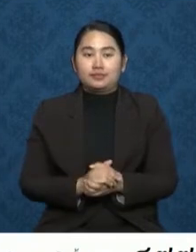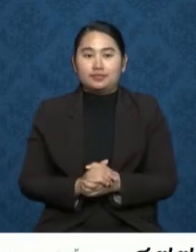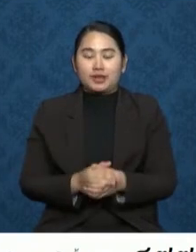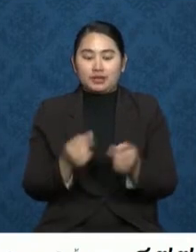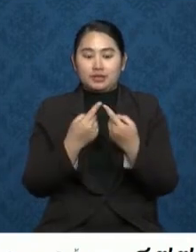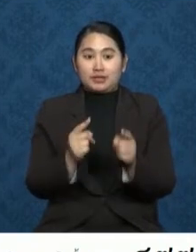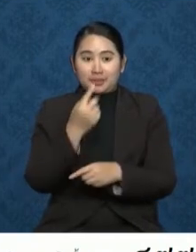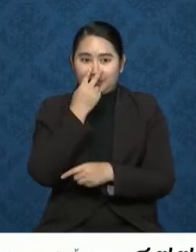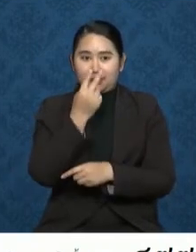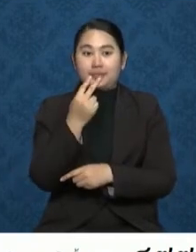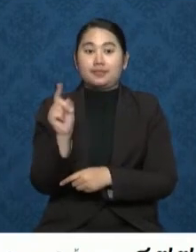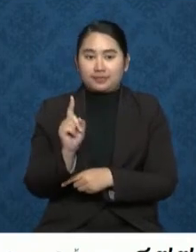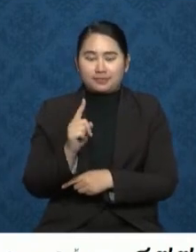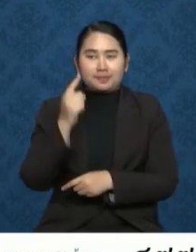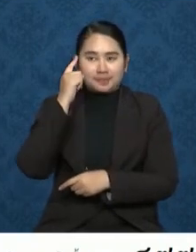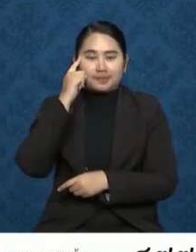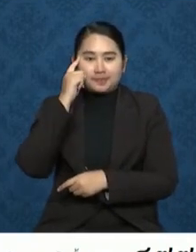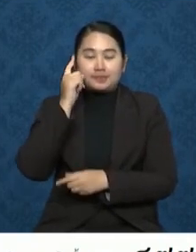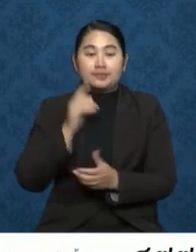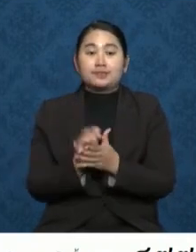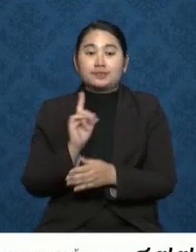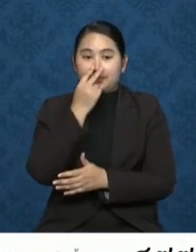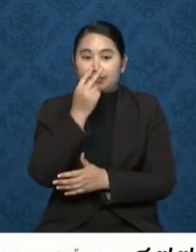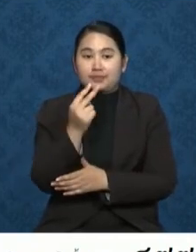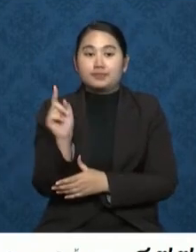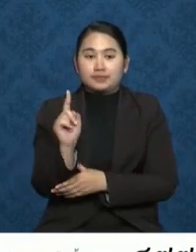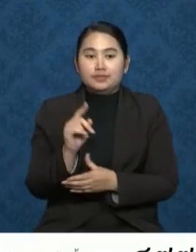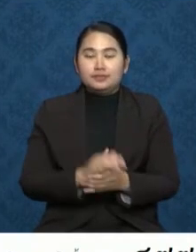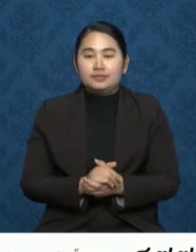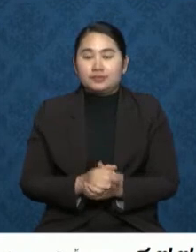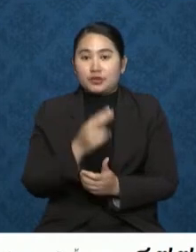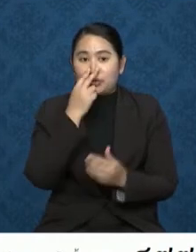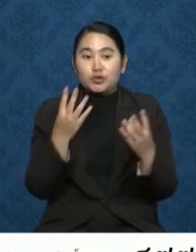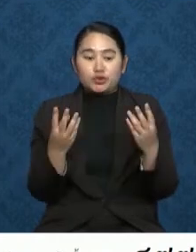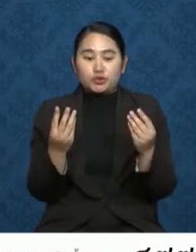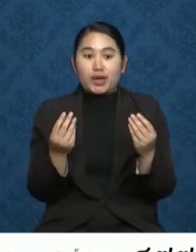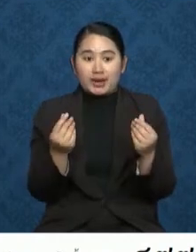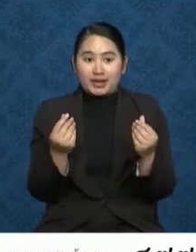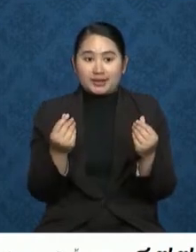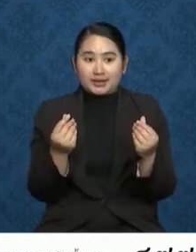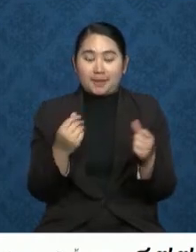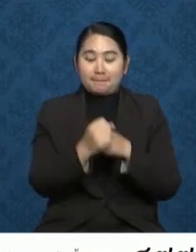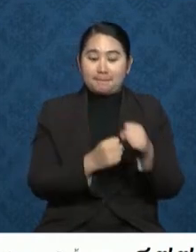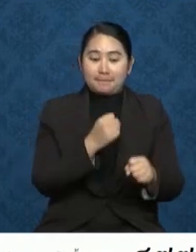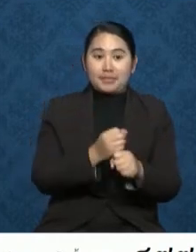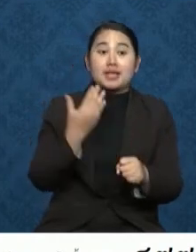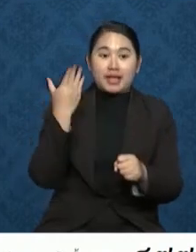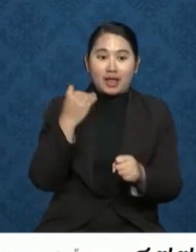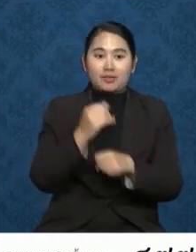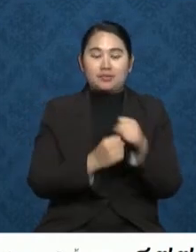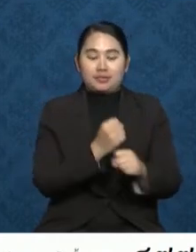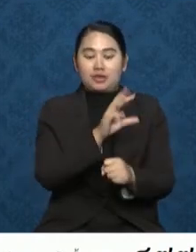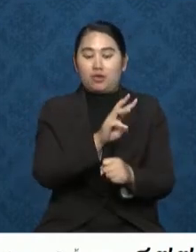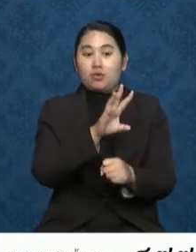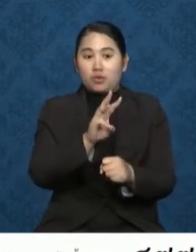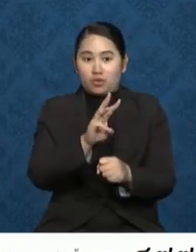ข้อสังเกตแรกครับที่น่าคิดที่เราเห็นครับเมื่อเทียบตัวเลขระหว่างครั้งล่าสุดเมื่อปีที่แล้วปี66กับตัวเล